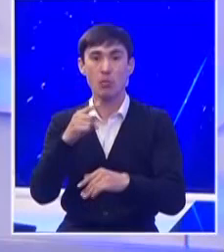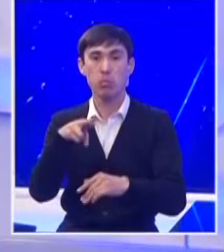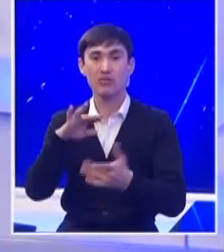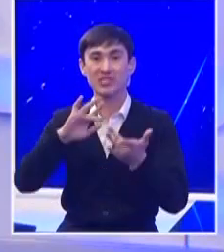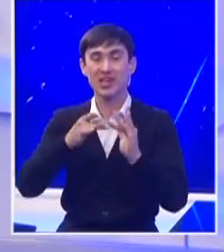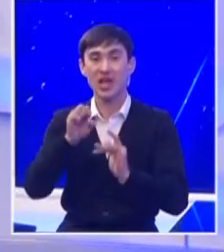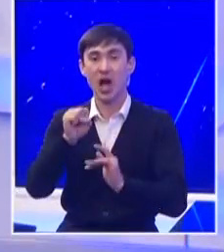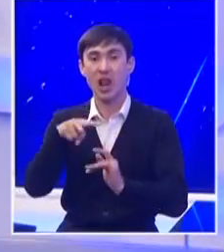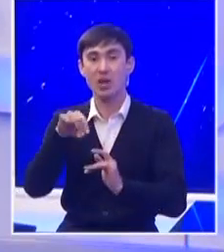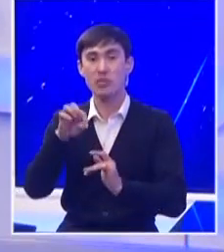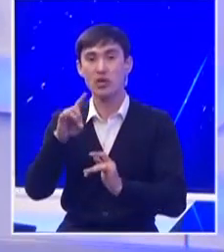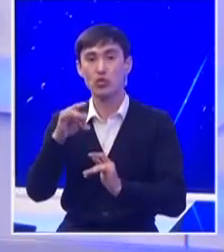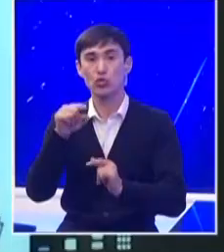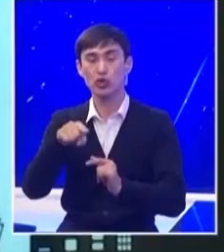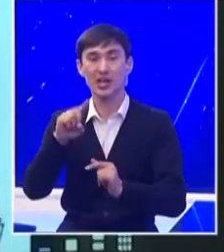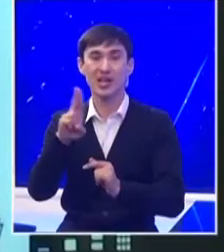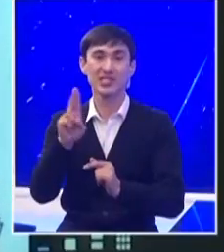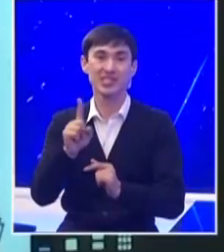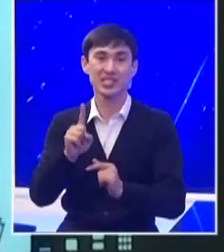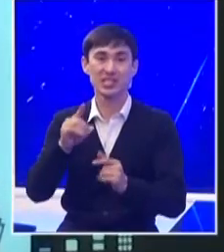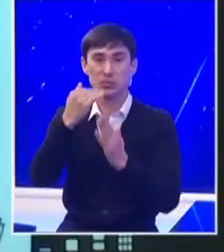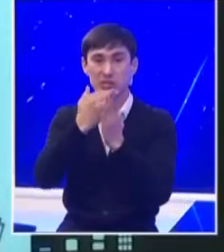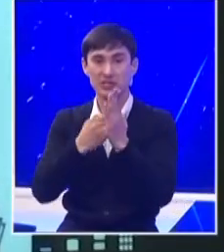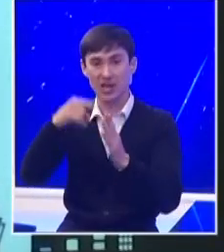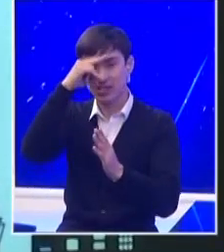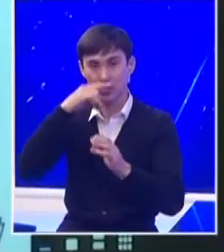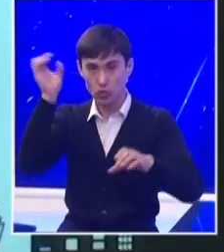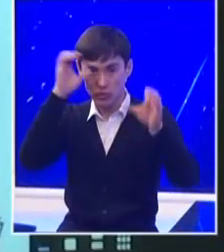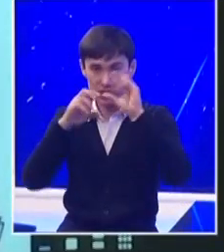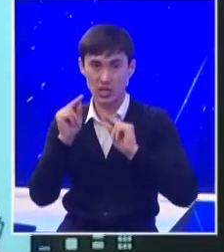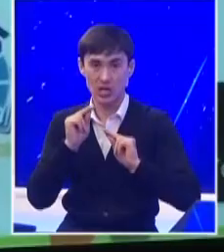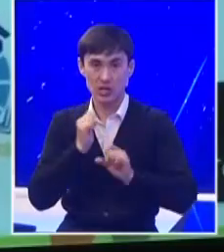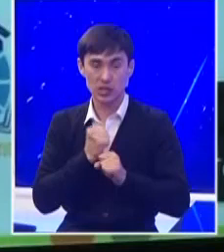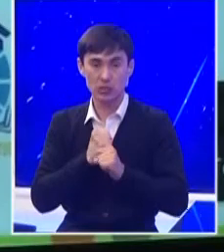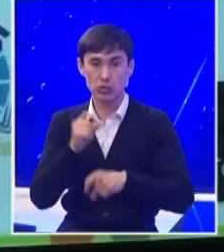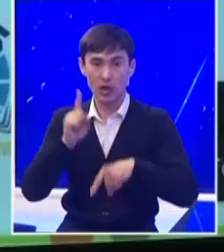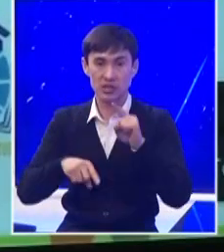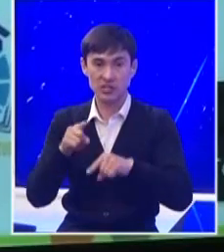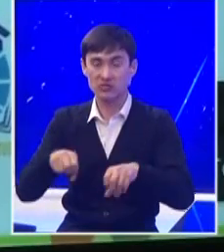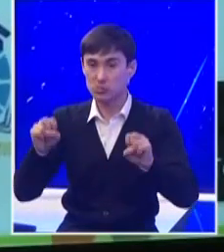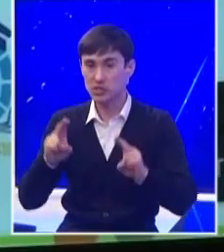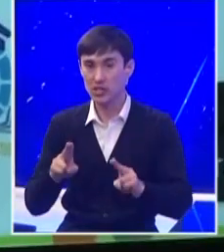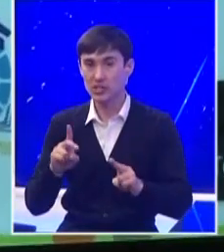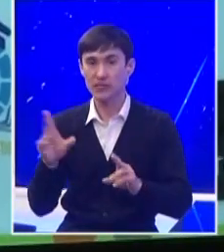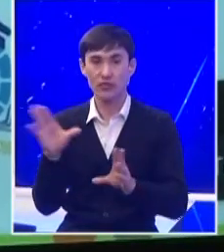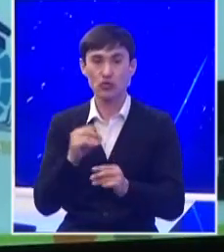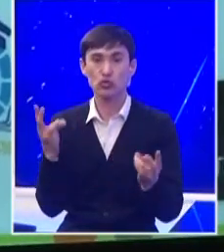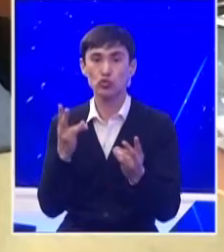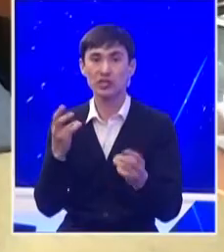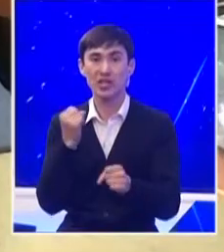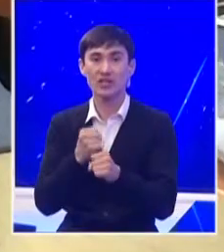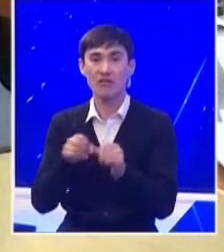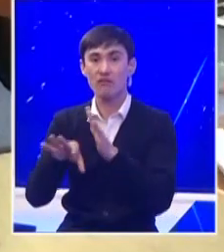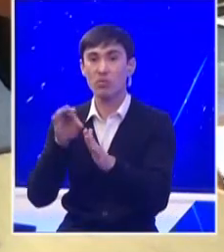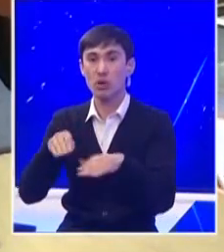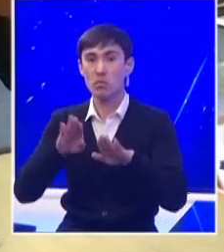сайт alemedu.kz со списком всех казахстанских университетов разработали отечественные специалисты. Все, что нужно